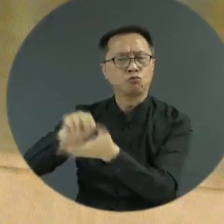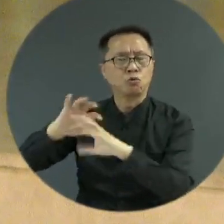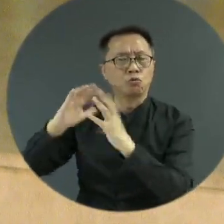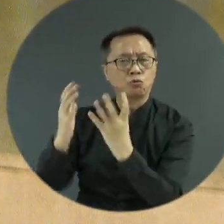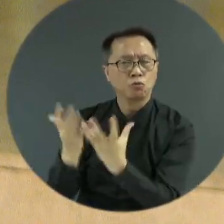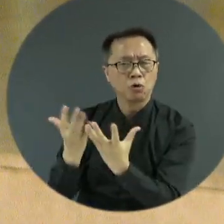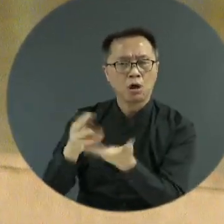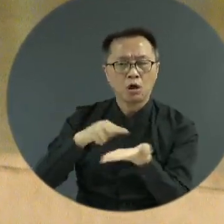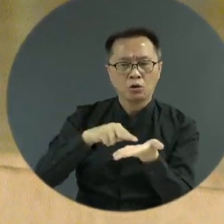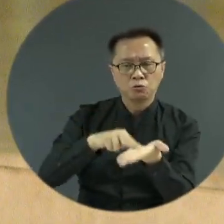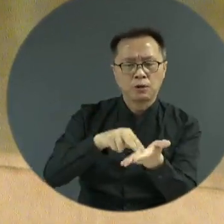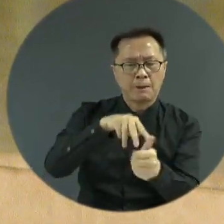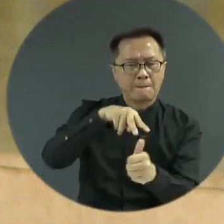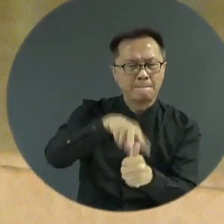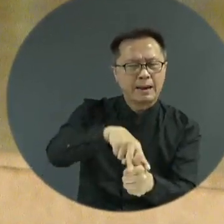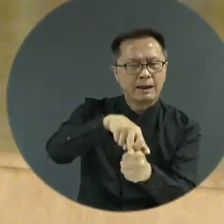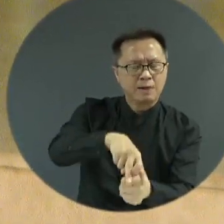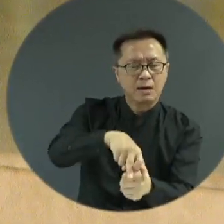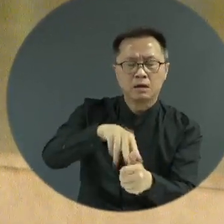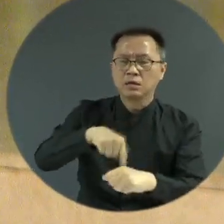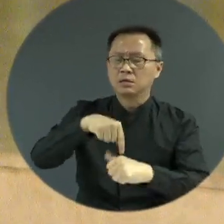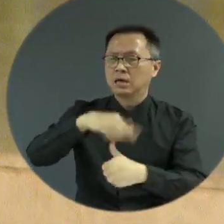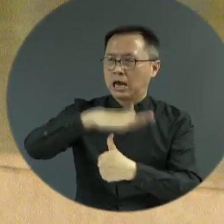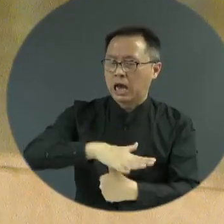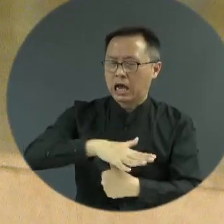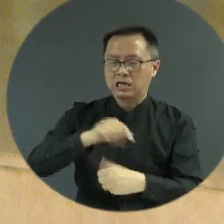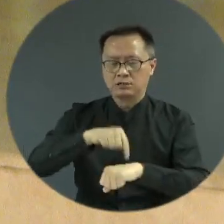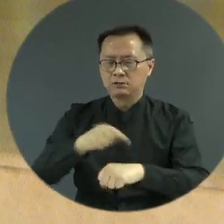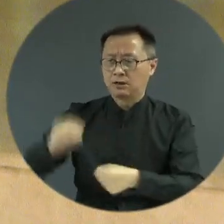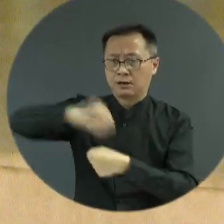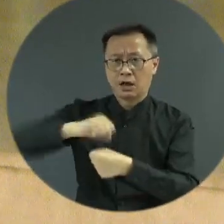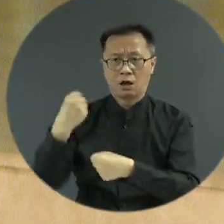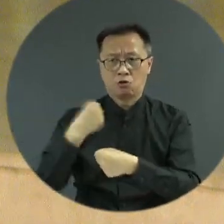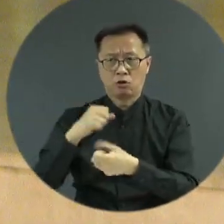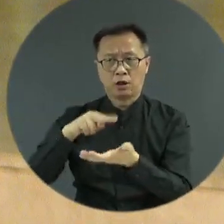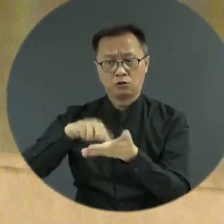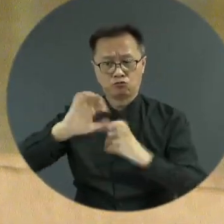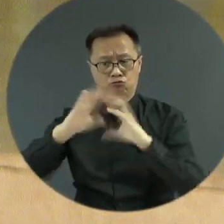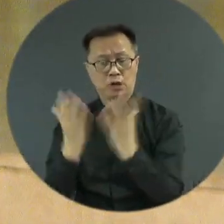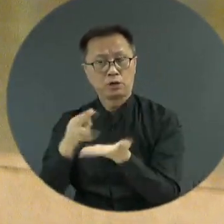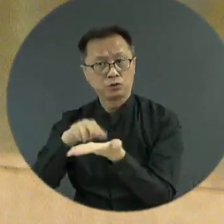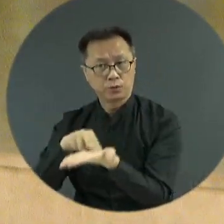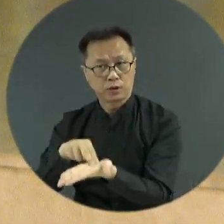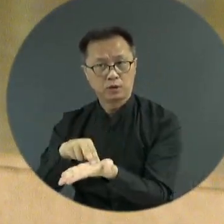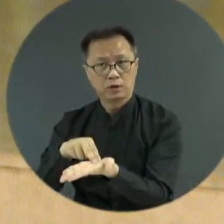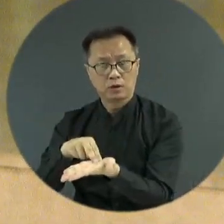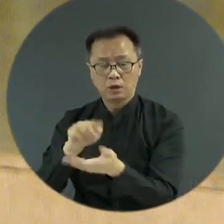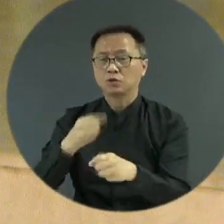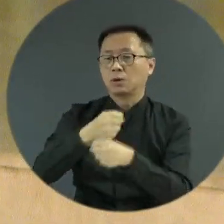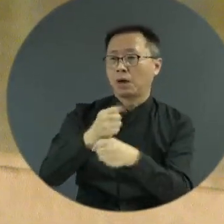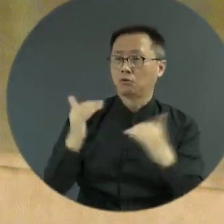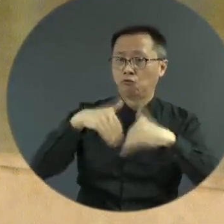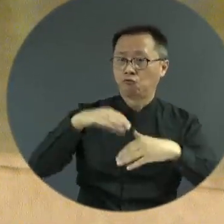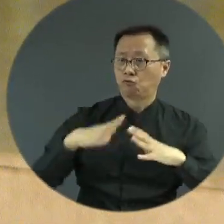了在宗教被迫害的时候能够加强当时教友的信德。在马尔谷福音当